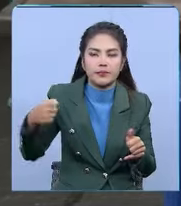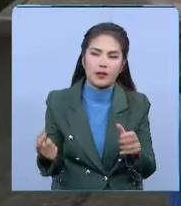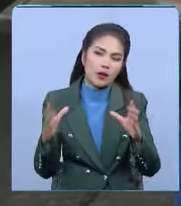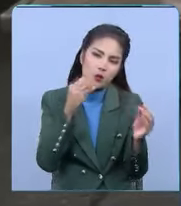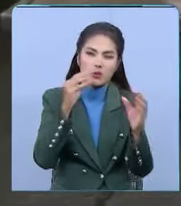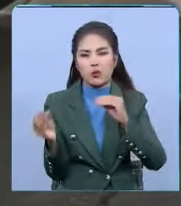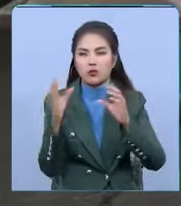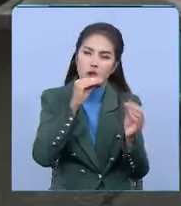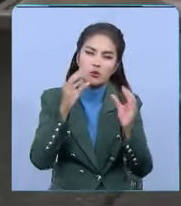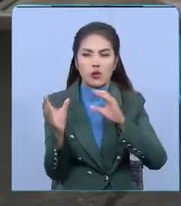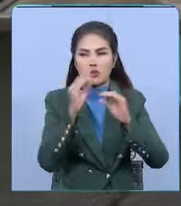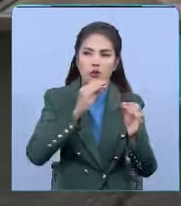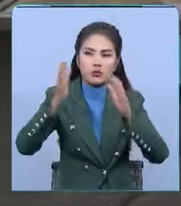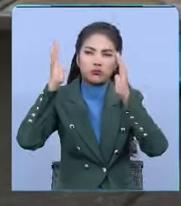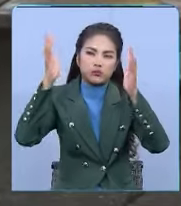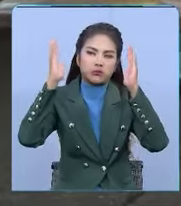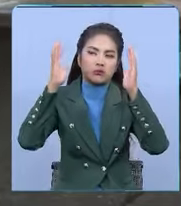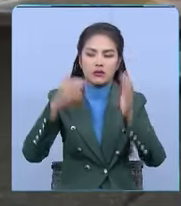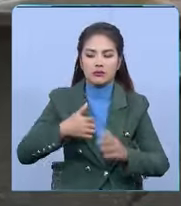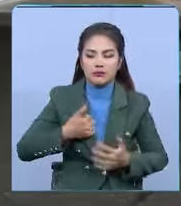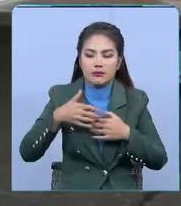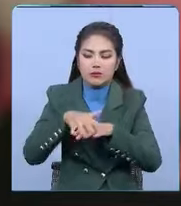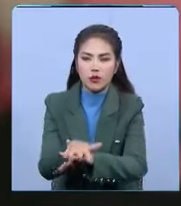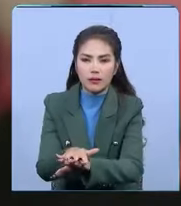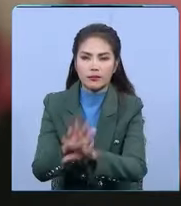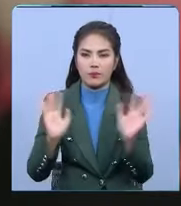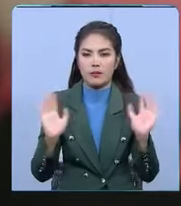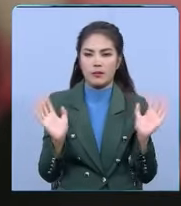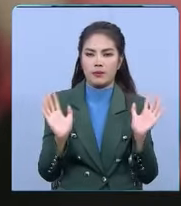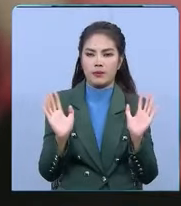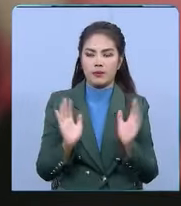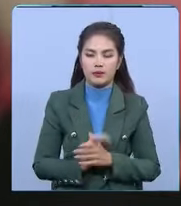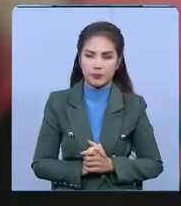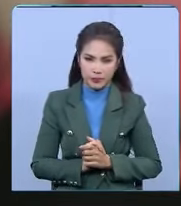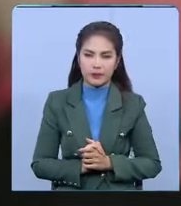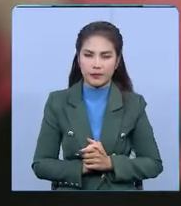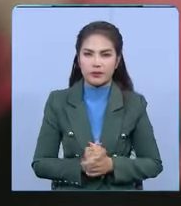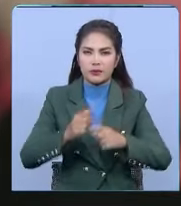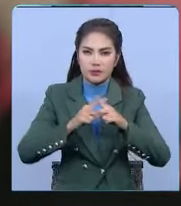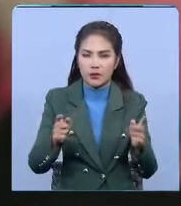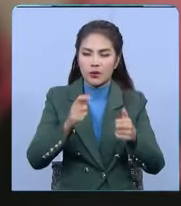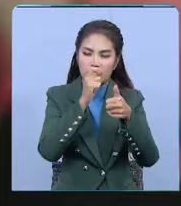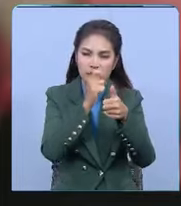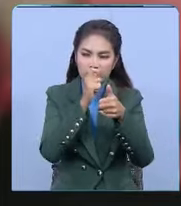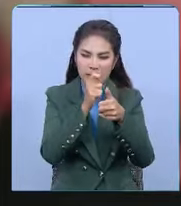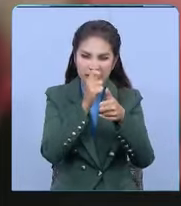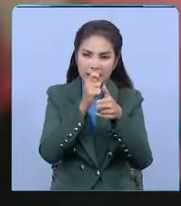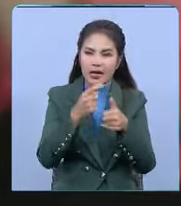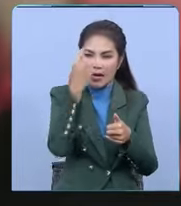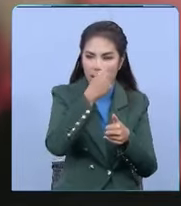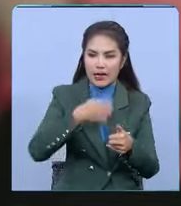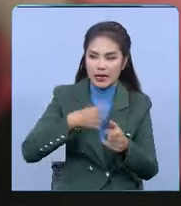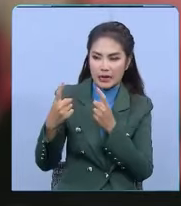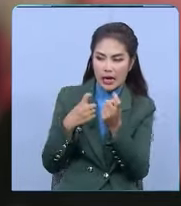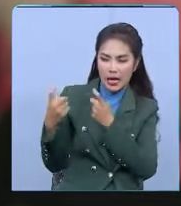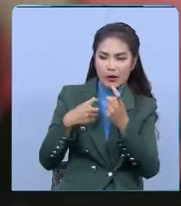ผมก็เลยว่าผมจะไม่ดีเบตแต่ว่าผมจะ ให้สัมภาษณ์ถ้าใครอยากจะมาถามอะไรผ